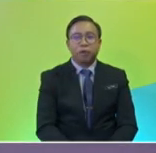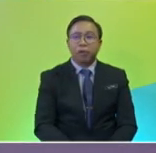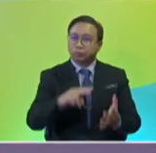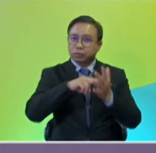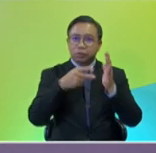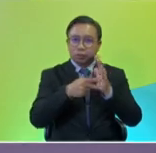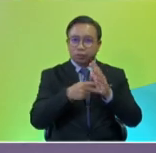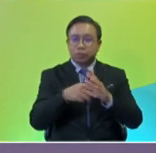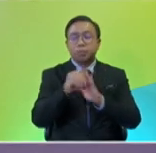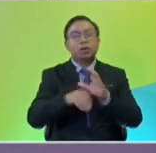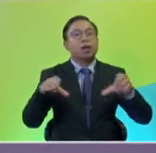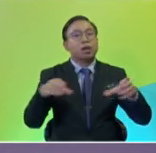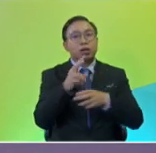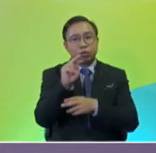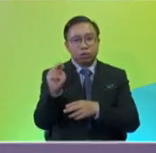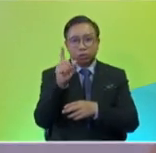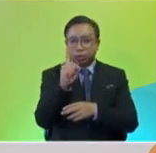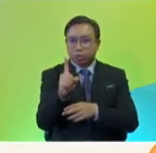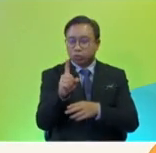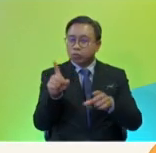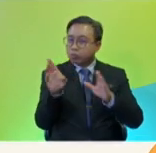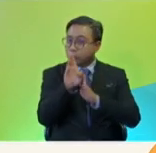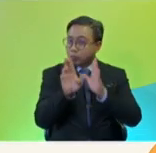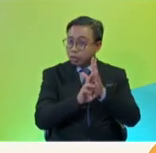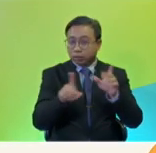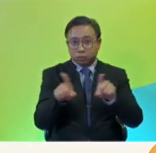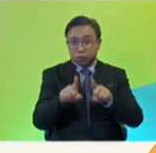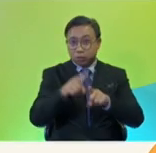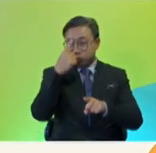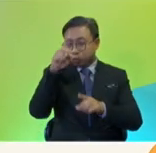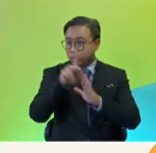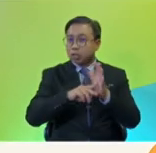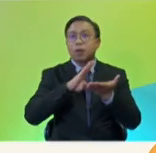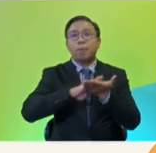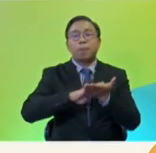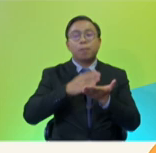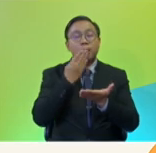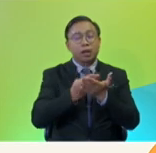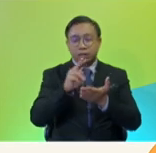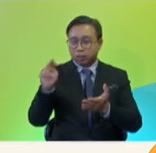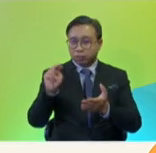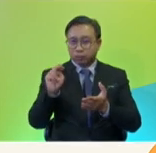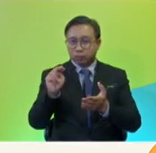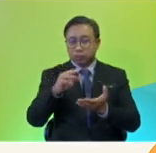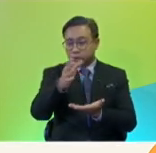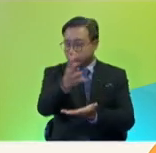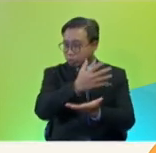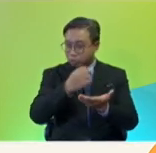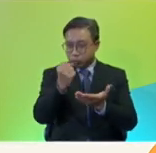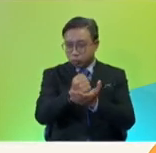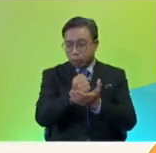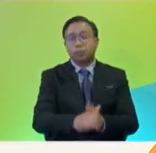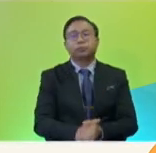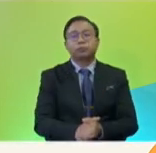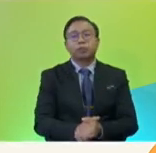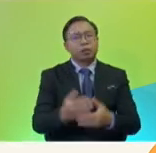definisinya ialah melakukan sesuatu bersama-sama untuk kebaikan semua. Jadi beberapa pihak kena